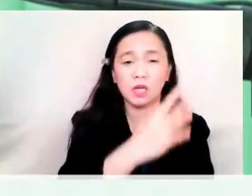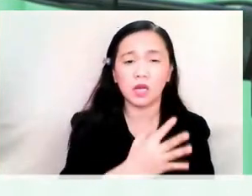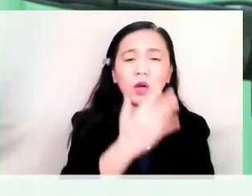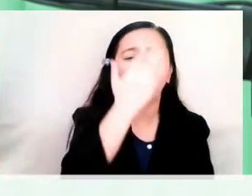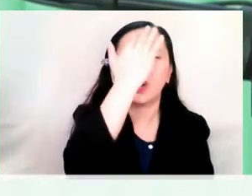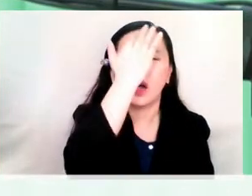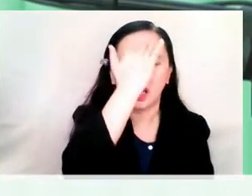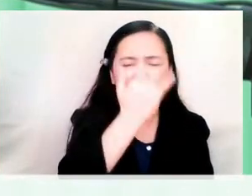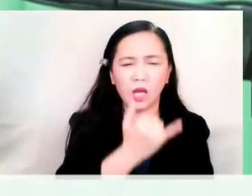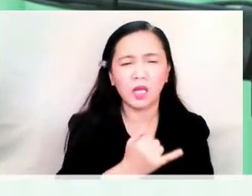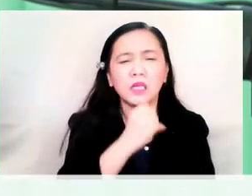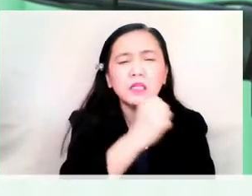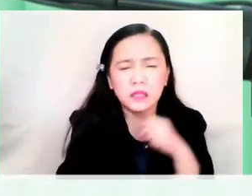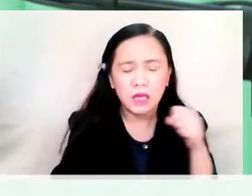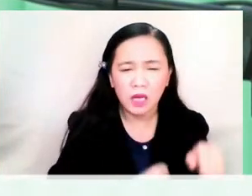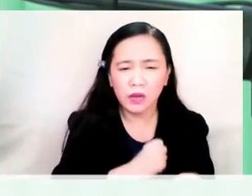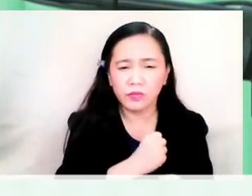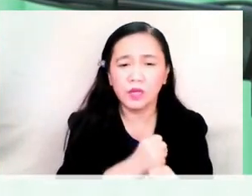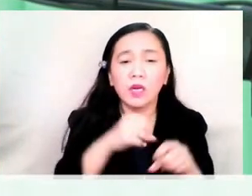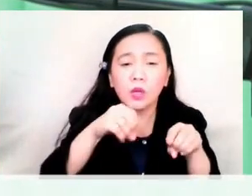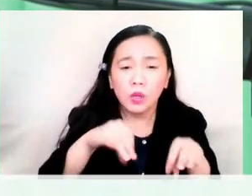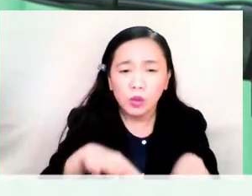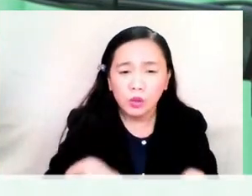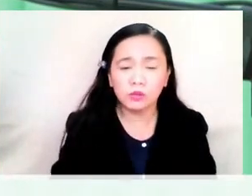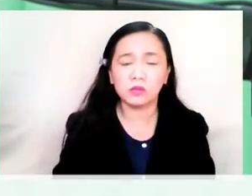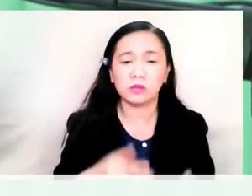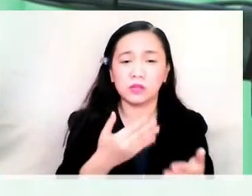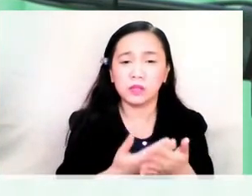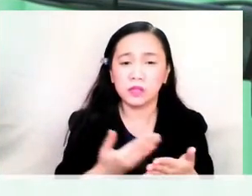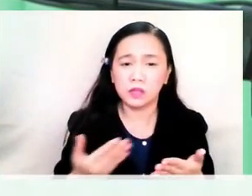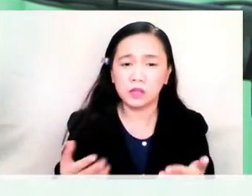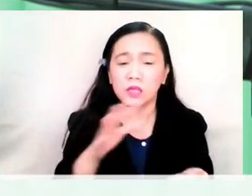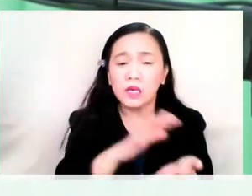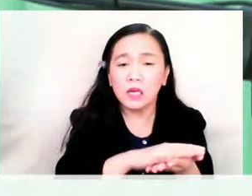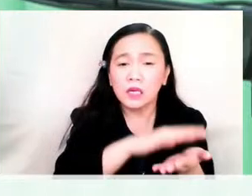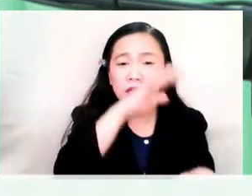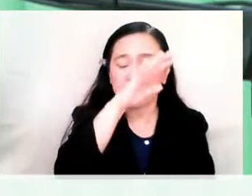lahat ng kayamanan niya, pati na ang kanyang mga anak.